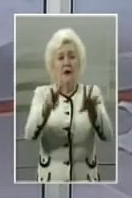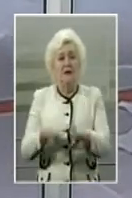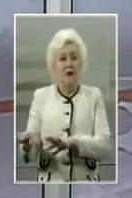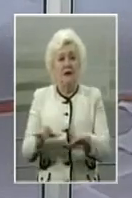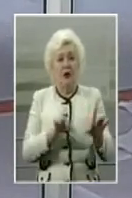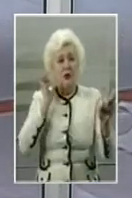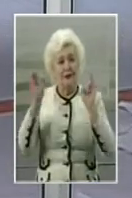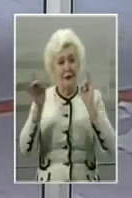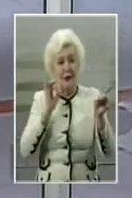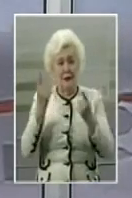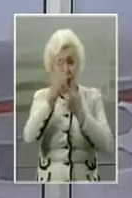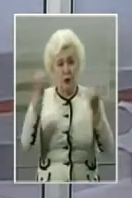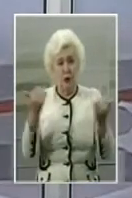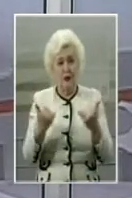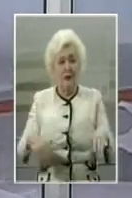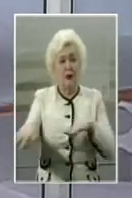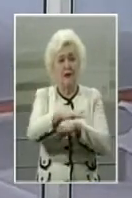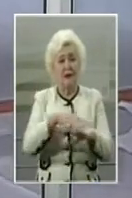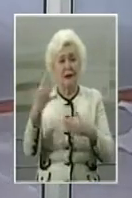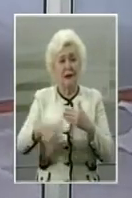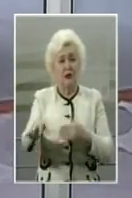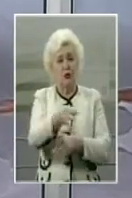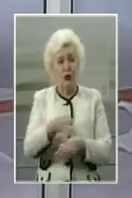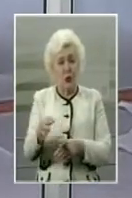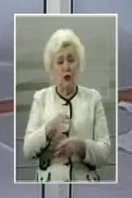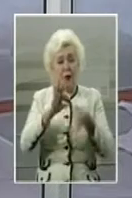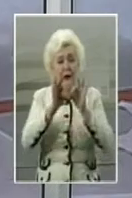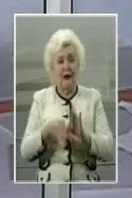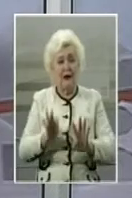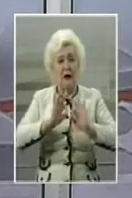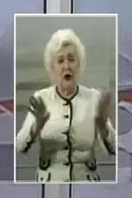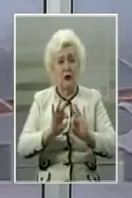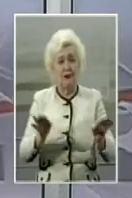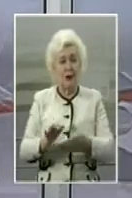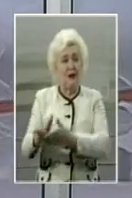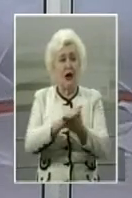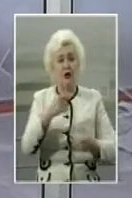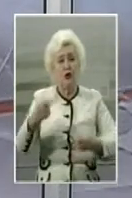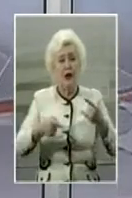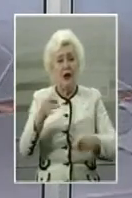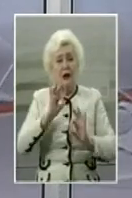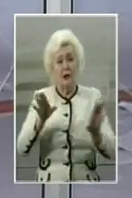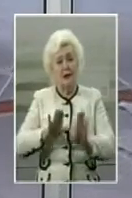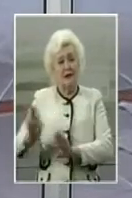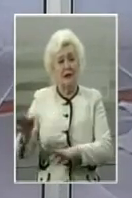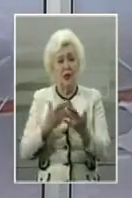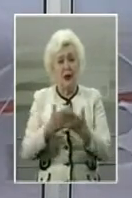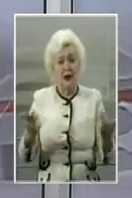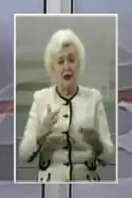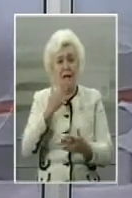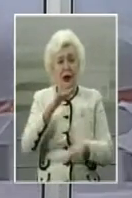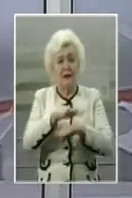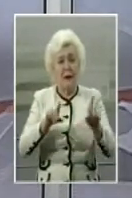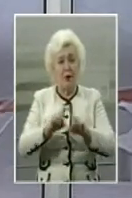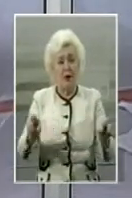Спецоперація «Сирена» оголошена сьогодні на території Херсонської області. Деталі кореспондентам Суспільного розказав заступник речниці Нацполіції у Херсонській